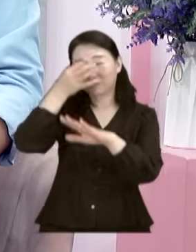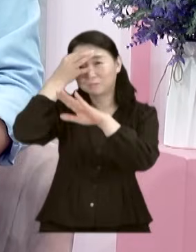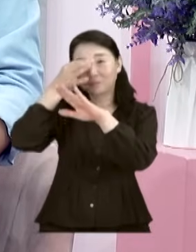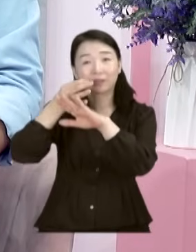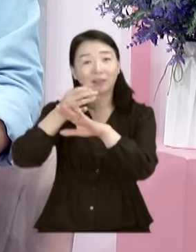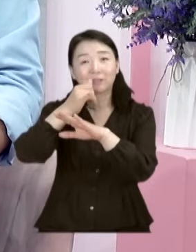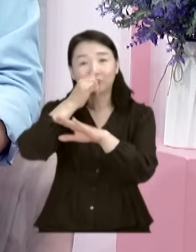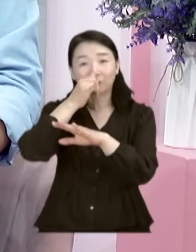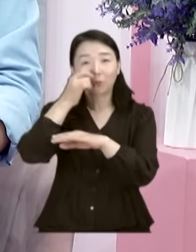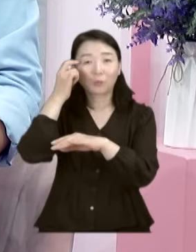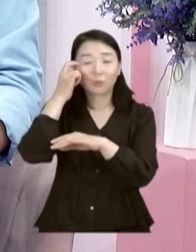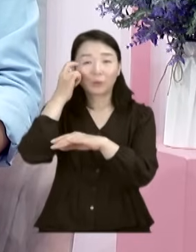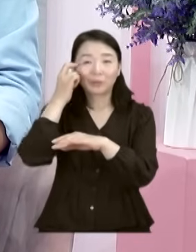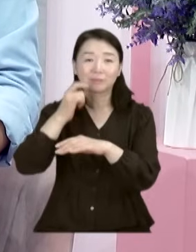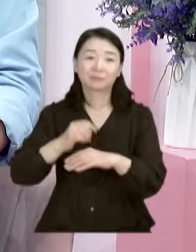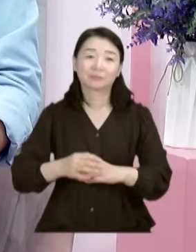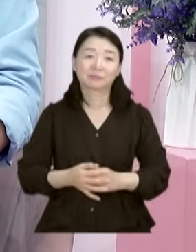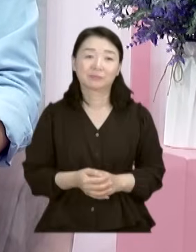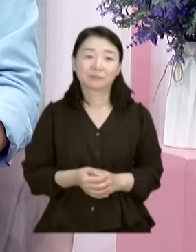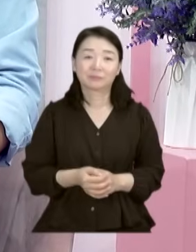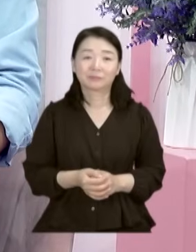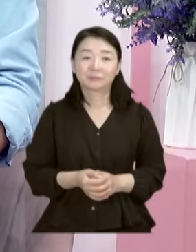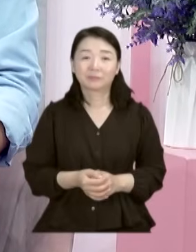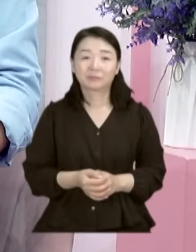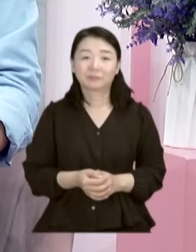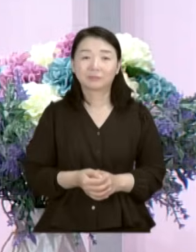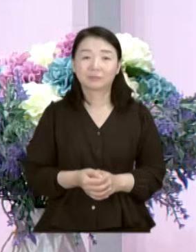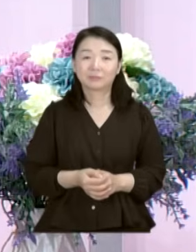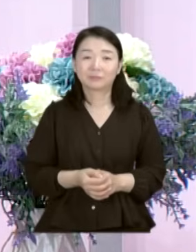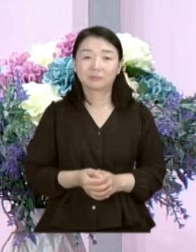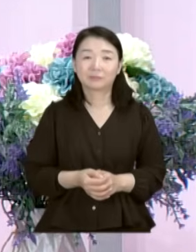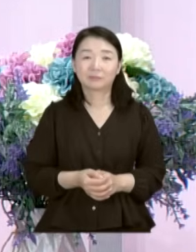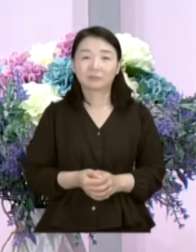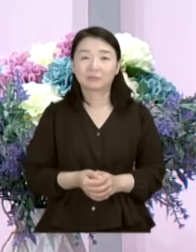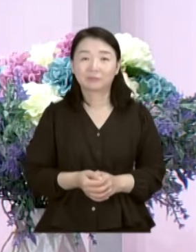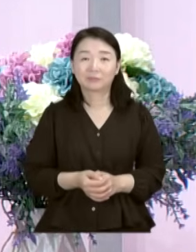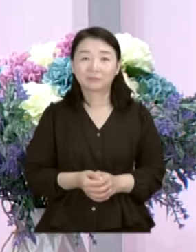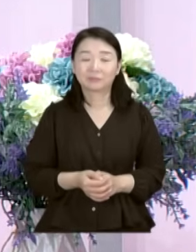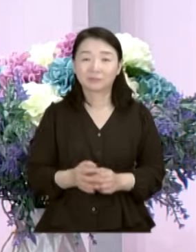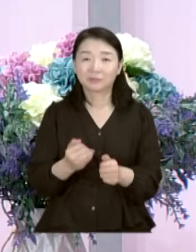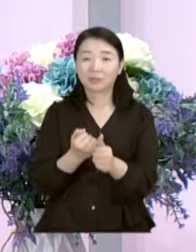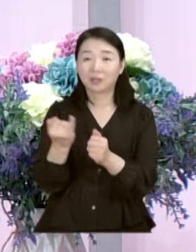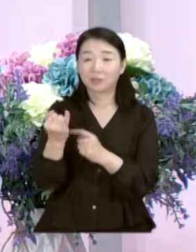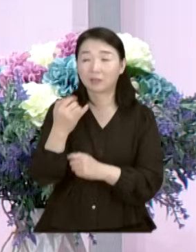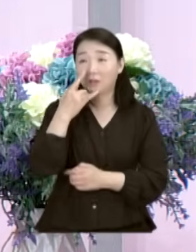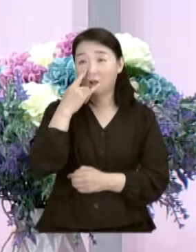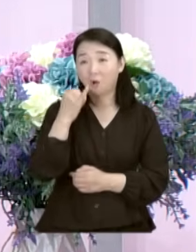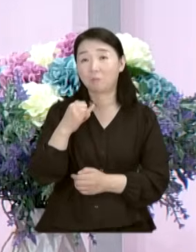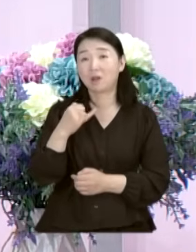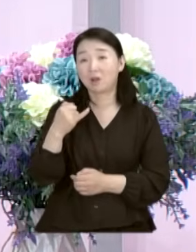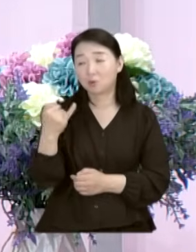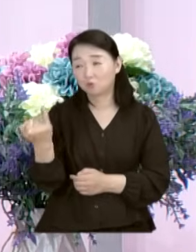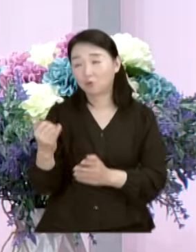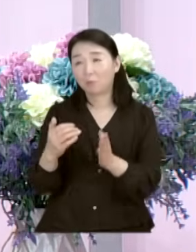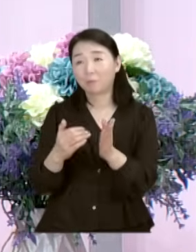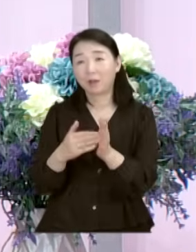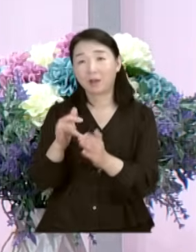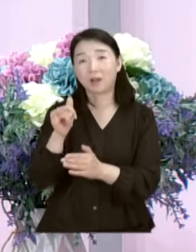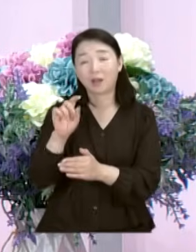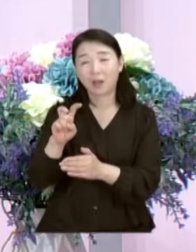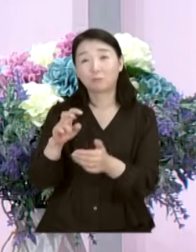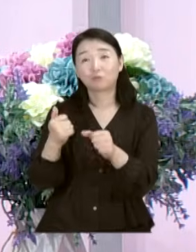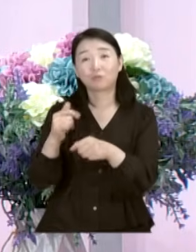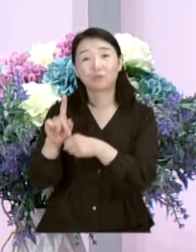미안해요 뭐 할 준비 안 하냐면 아내가 어머니로 돌아가신 암으로 돌아가신지 이제